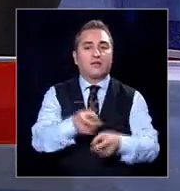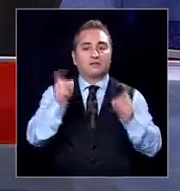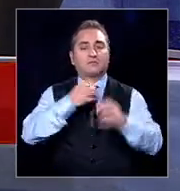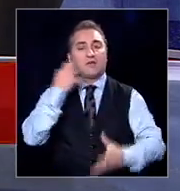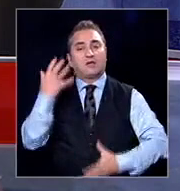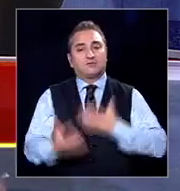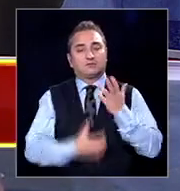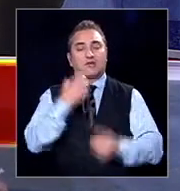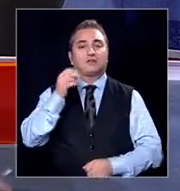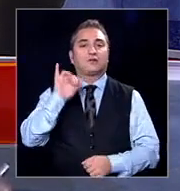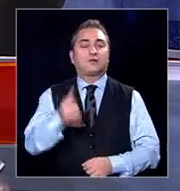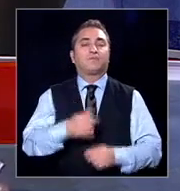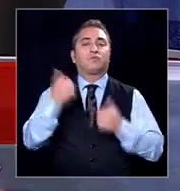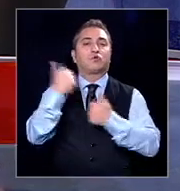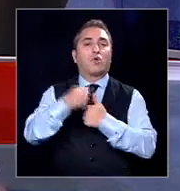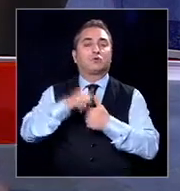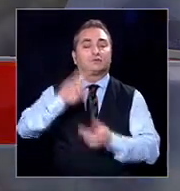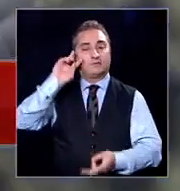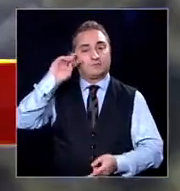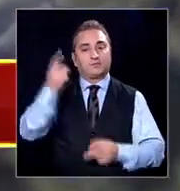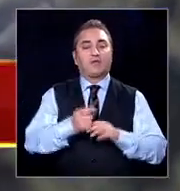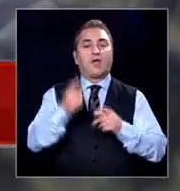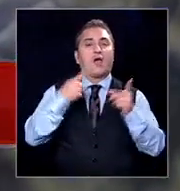işkenceye dayanamadı. Kocasını av tüfeğiyle öldürdü.